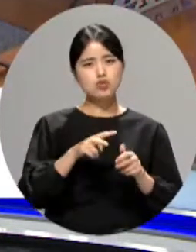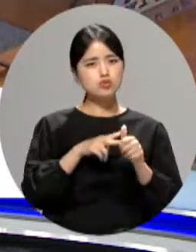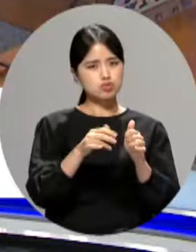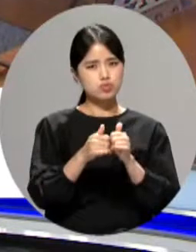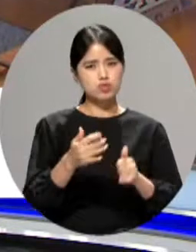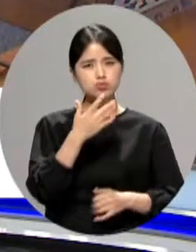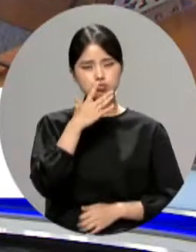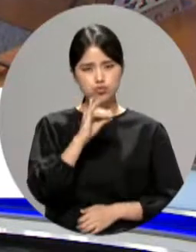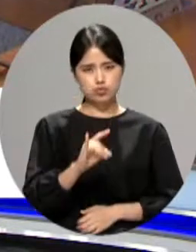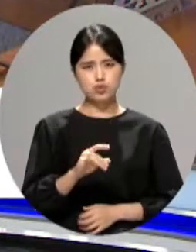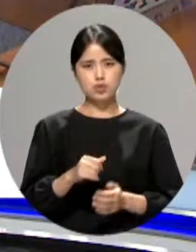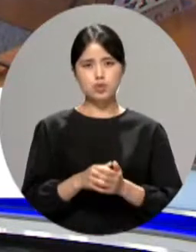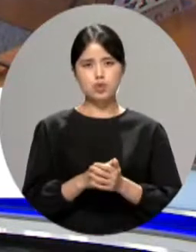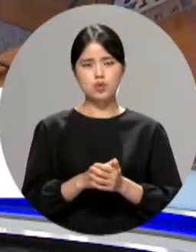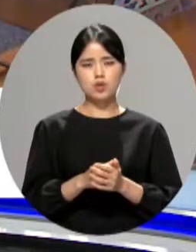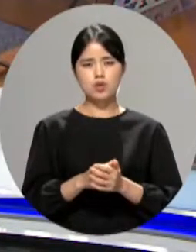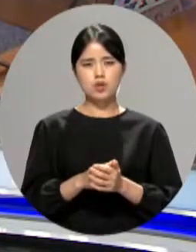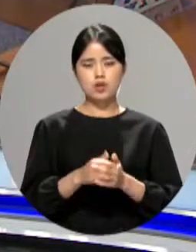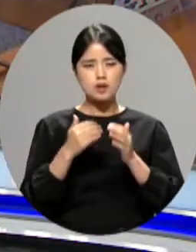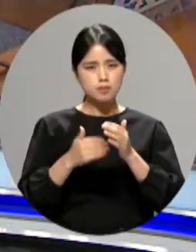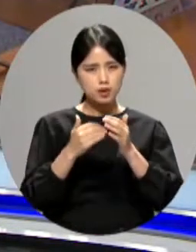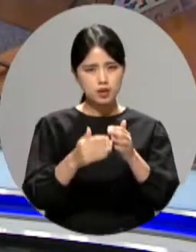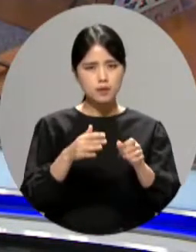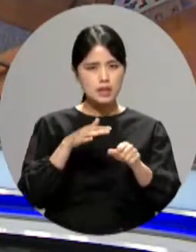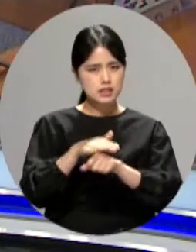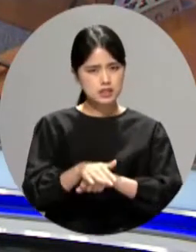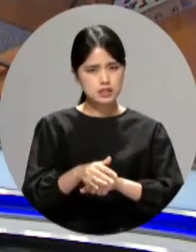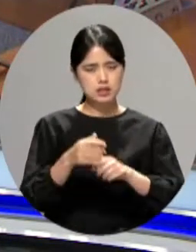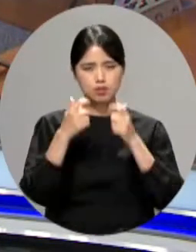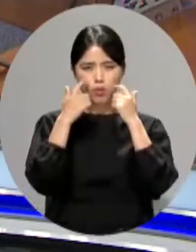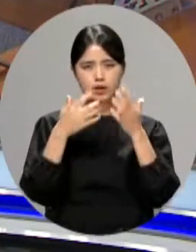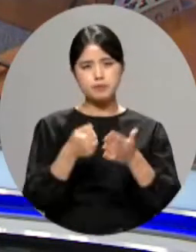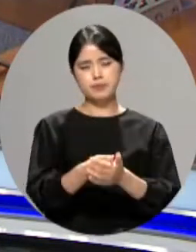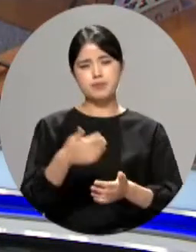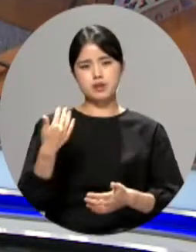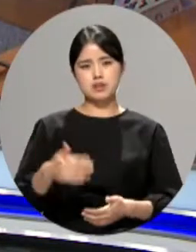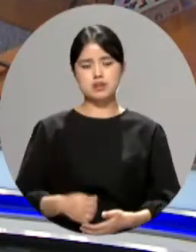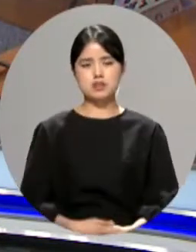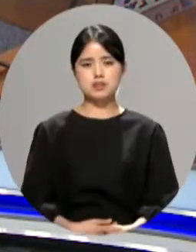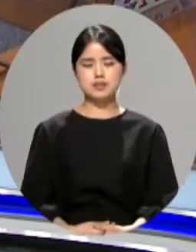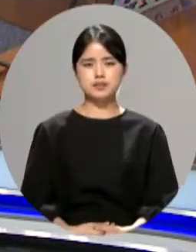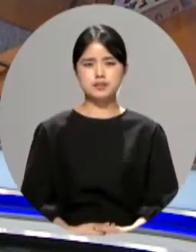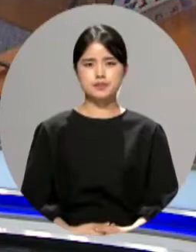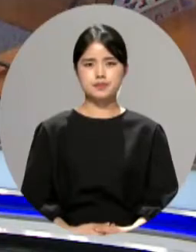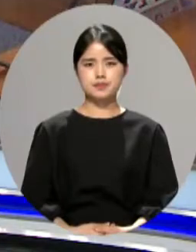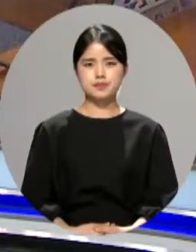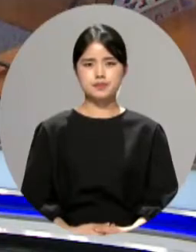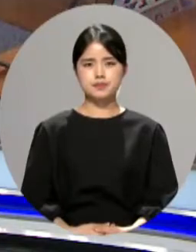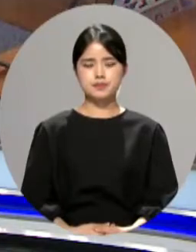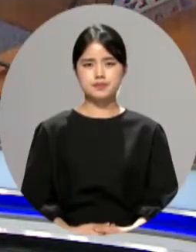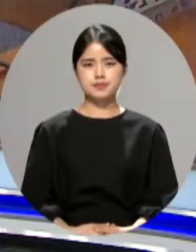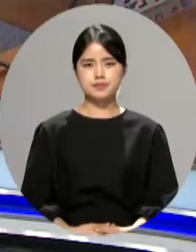물론 일정과 방식조차 확정되지 못했습니다. 정태호 기자가 전합니다.